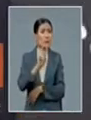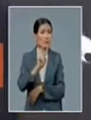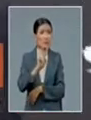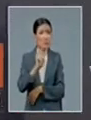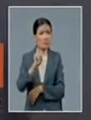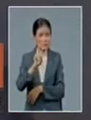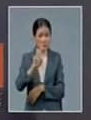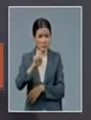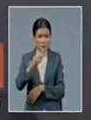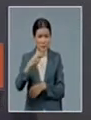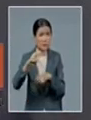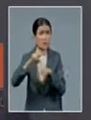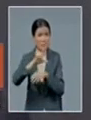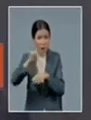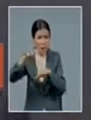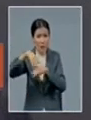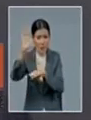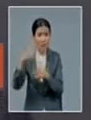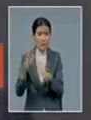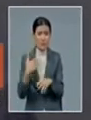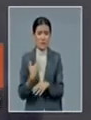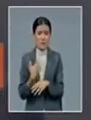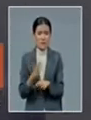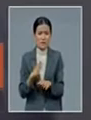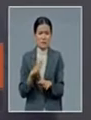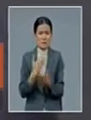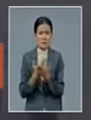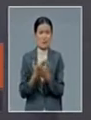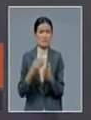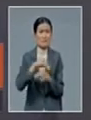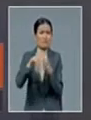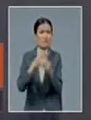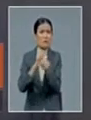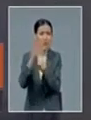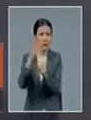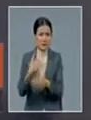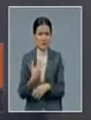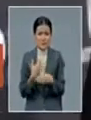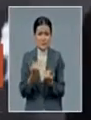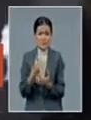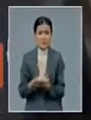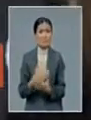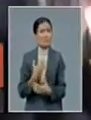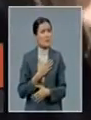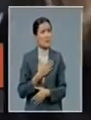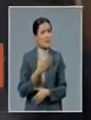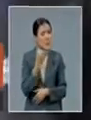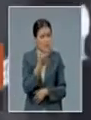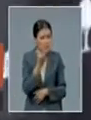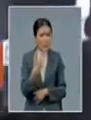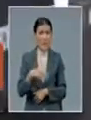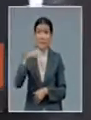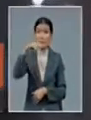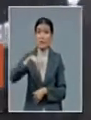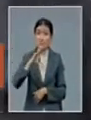15,600 ถึง 31,200 ล้านบาทแล้วก็มีทรัพย์สินในจำนวนเท่ากันโดยได้รับข้อเสนอซื้อกิจการทั้งหมดจากบริษัทในเครือ Lantern Capital Partners ที่เป็นกลุ่มบริษัทด้